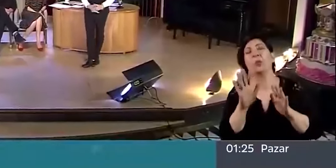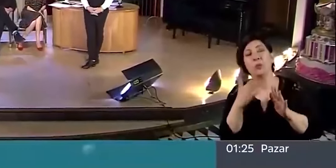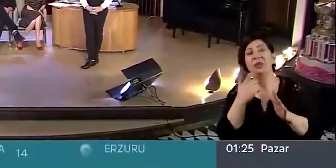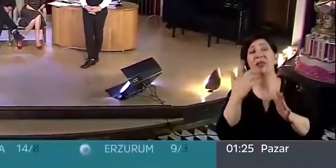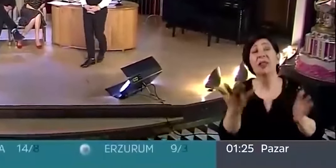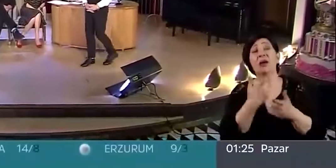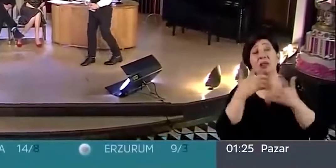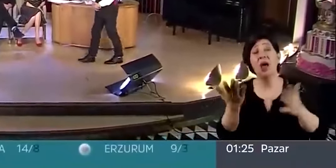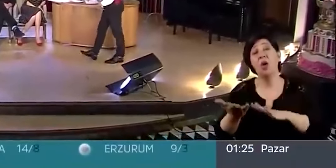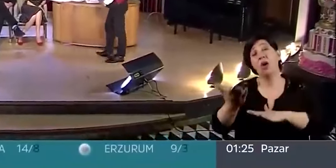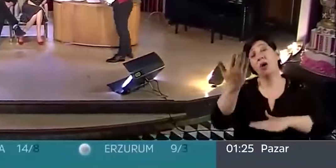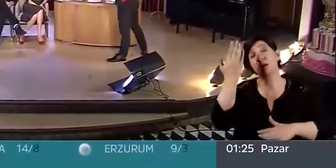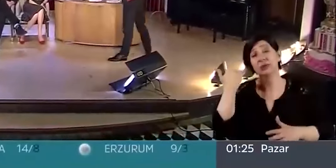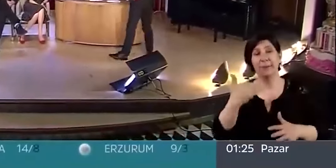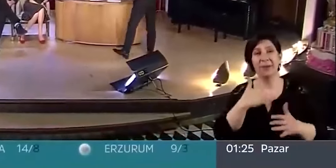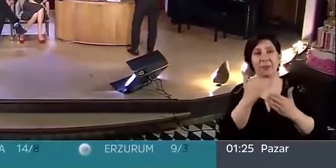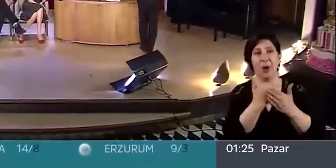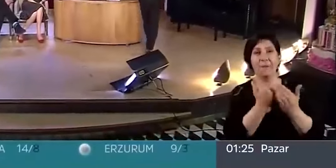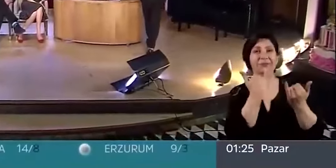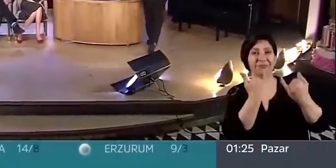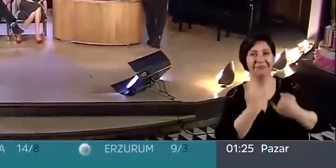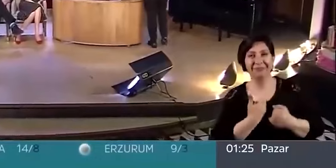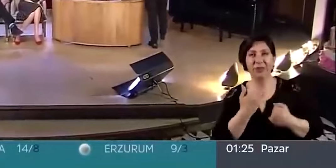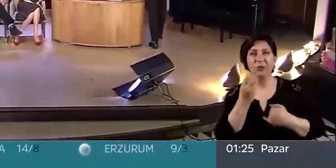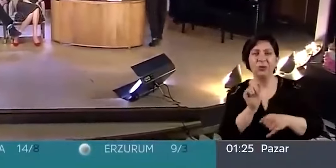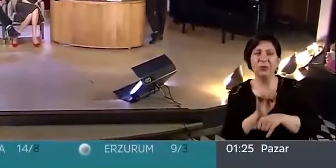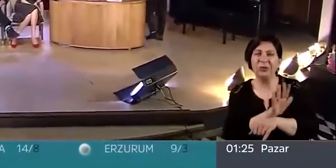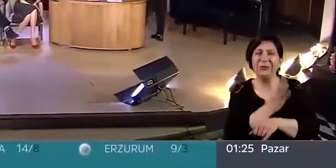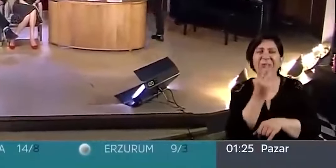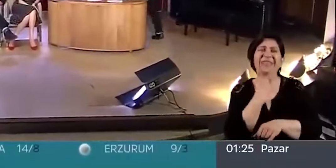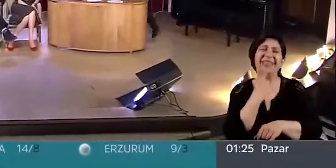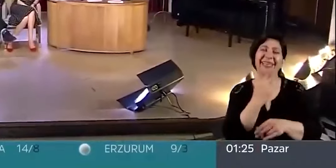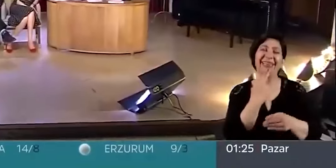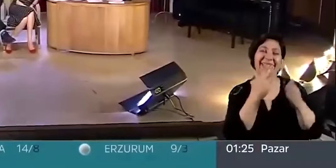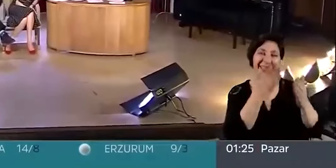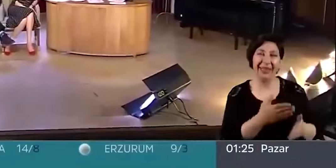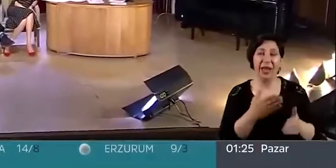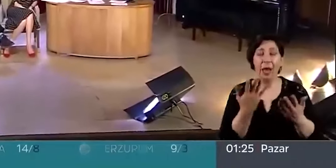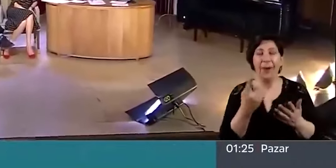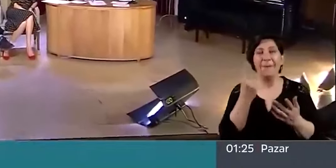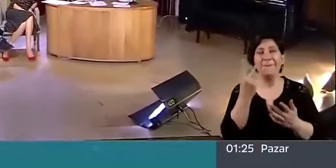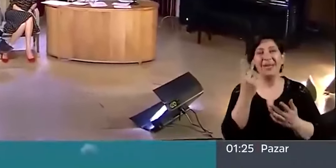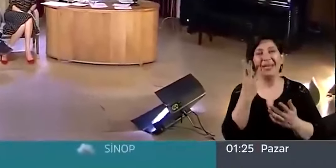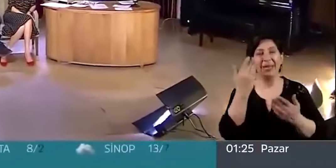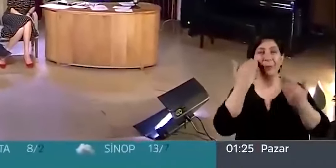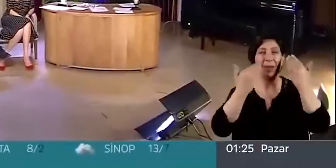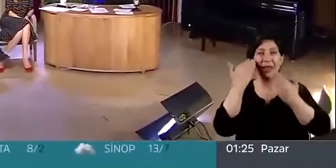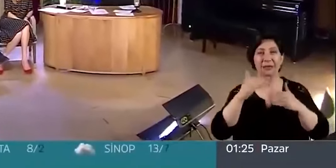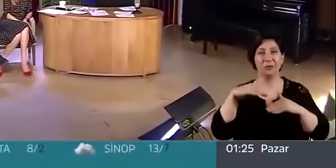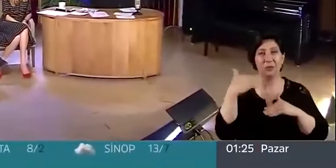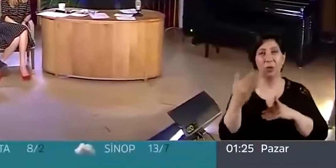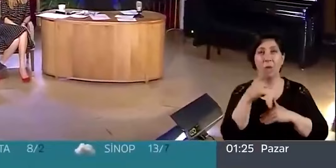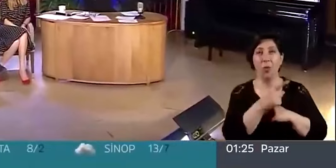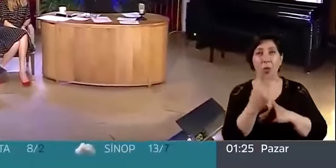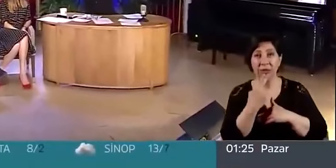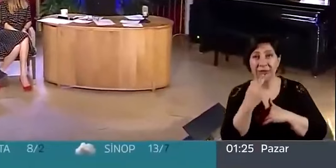Yıllar öncesinde benim programıma da gelmişti. Çok duygusal, çok tatlı bir hanımdır. Tabii birkaç estetik operasyondan sonra